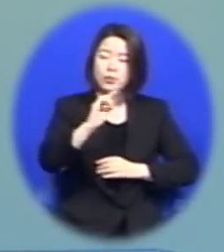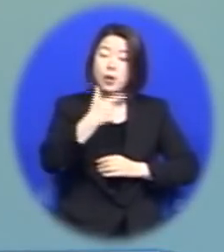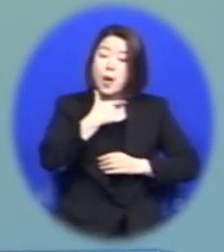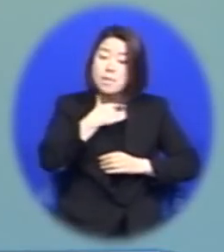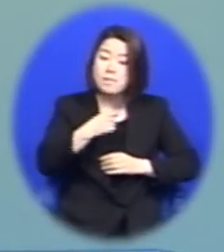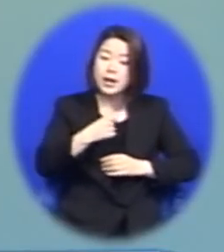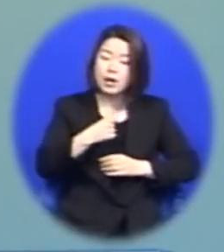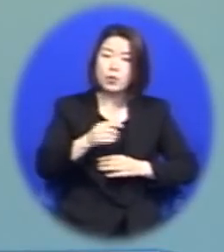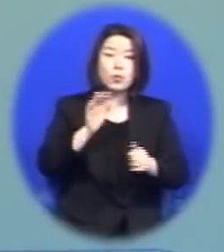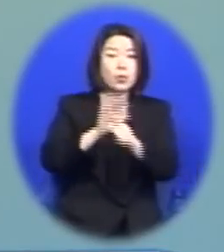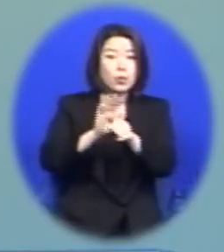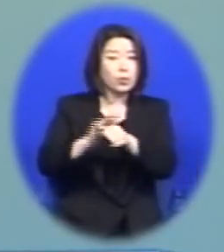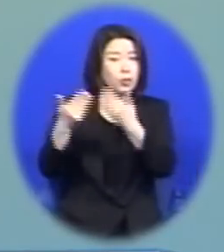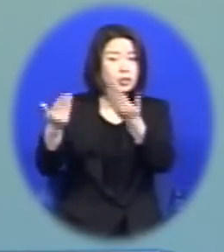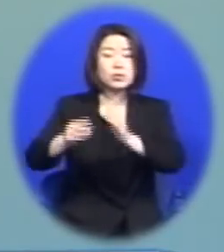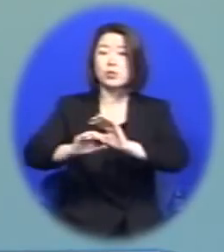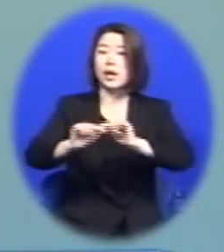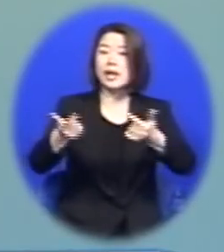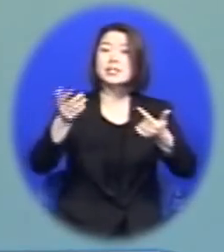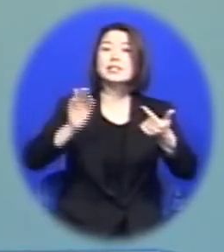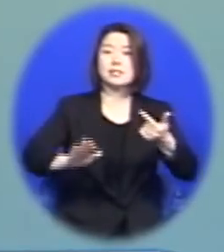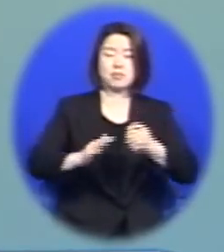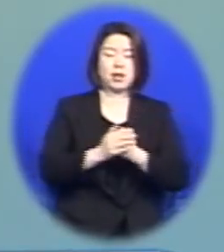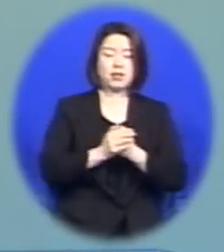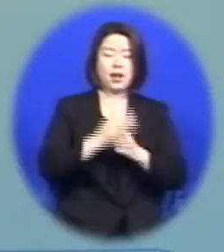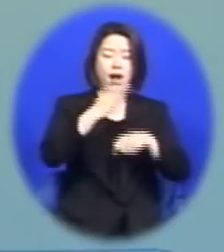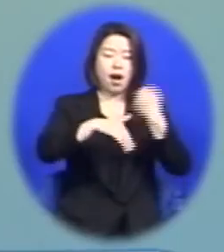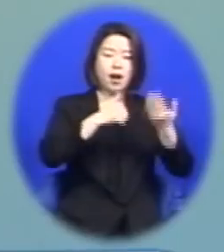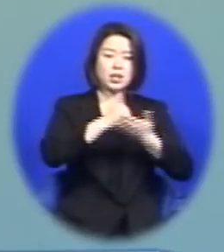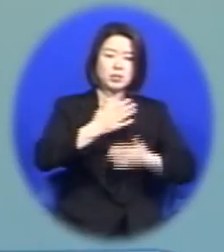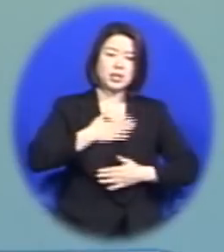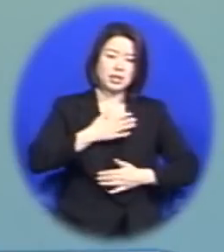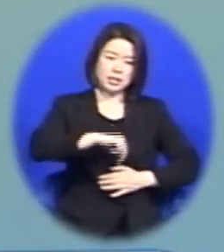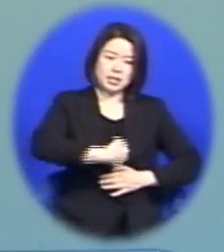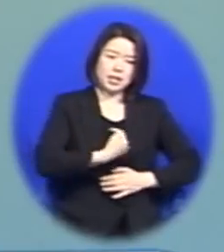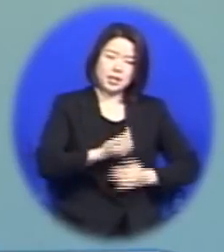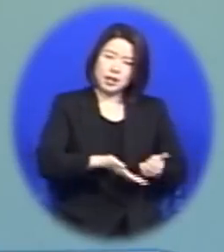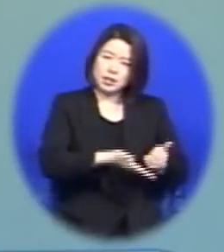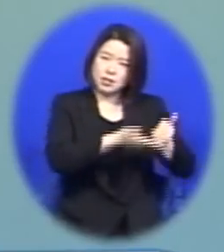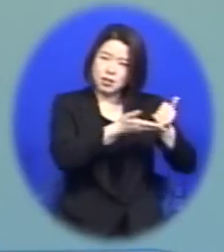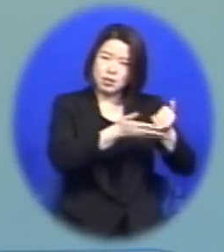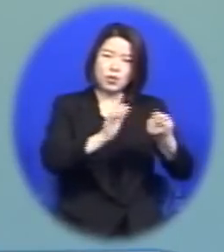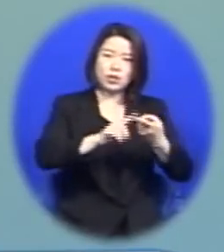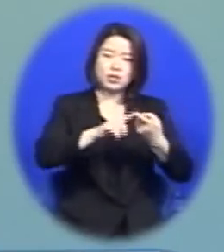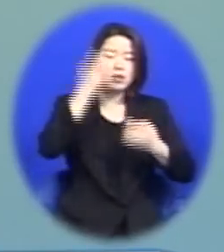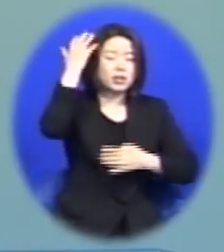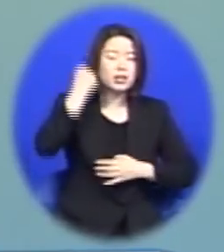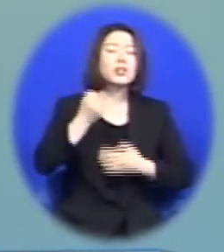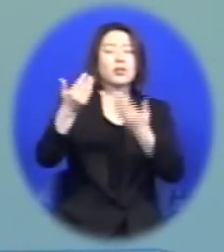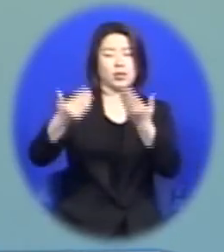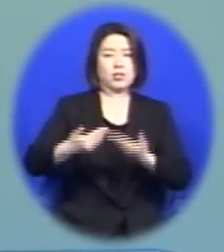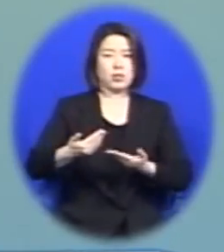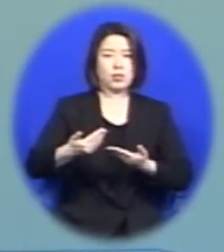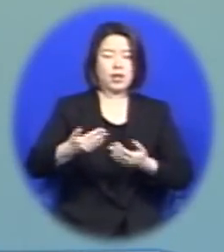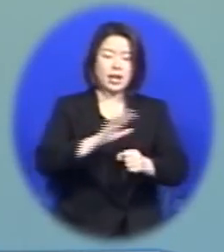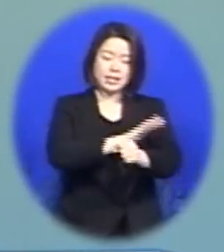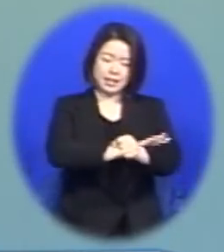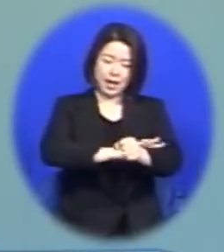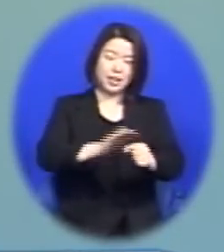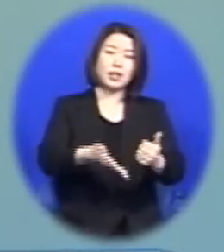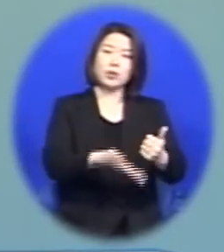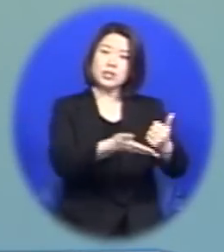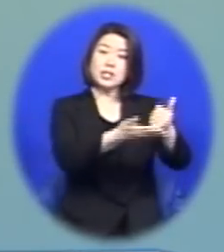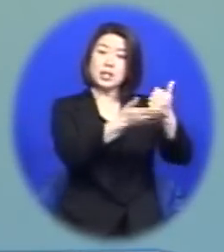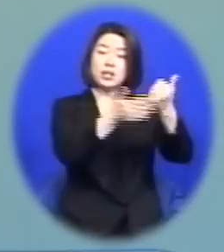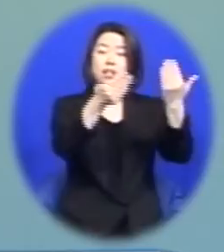하나님께서 자기가 했던 일을 기억해 주신 것 같아서 하나님의 잘했다고 칭찬 하신 것 같아서 너무